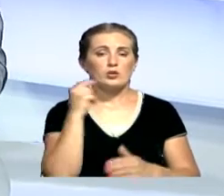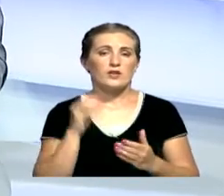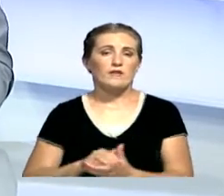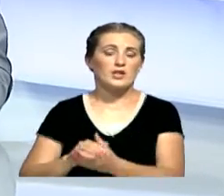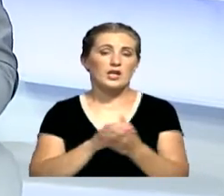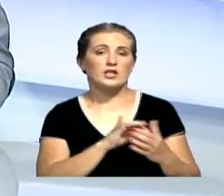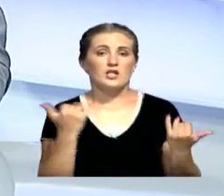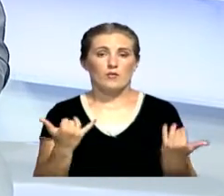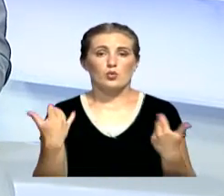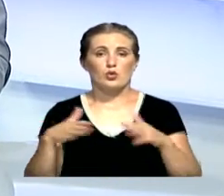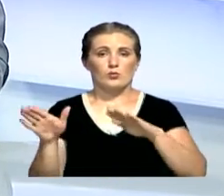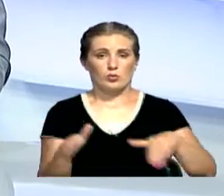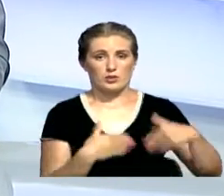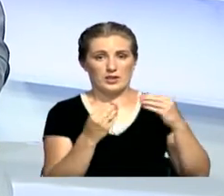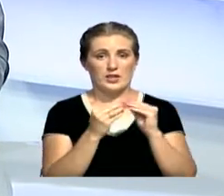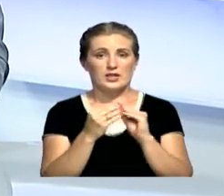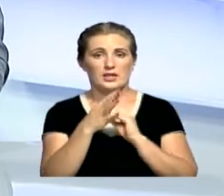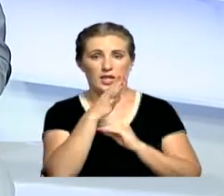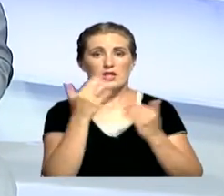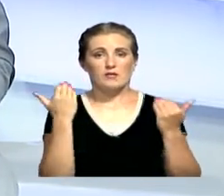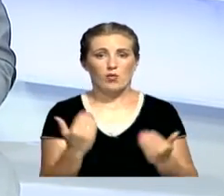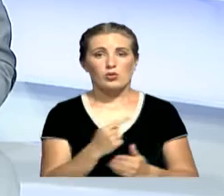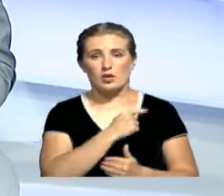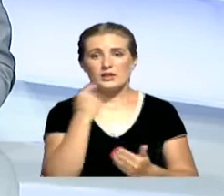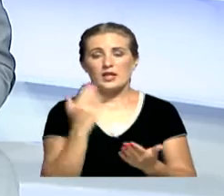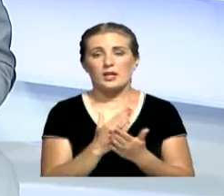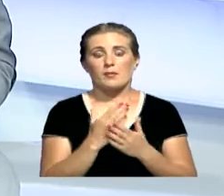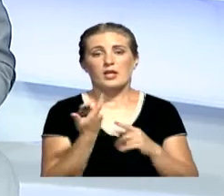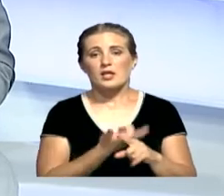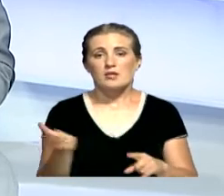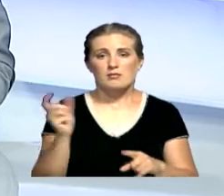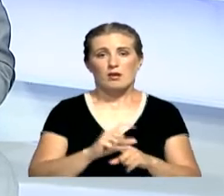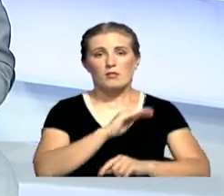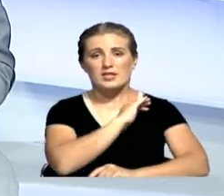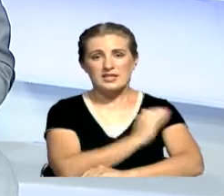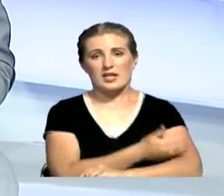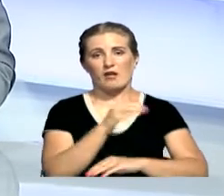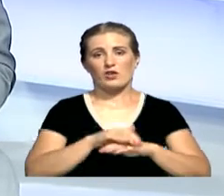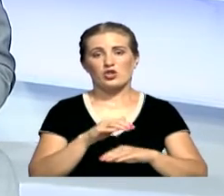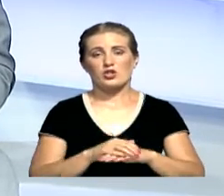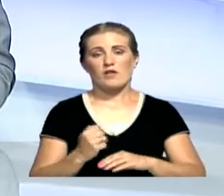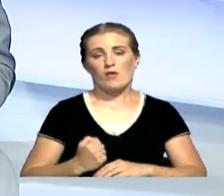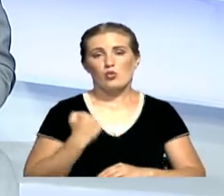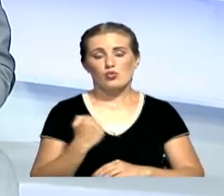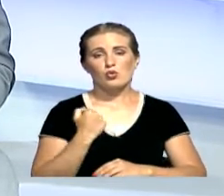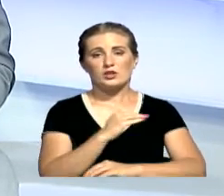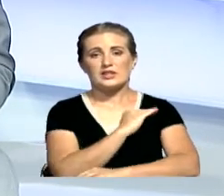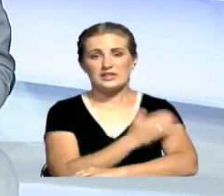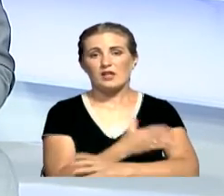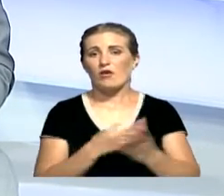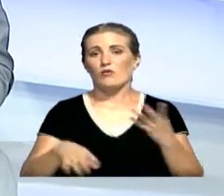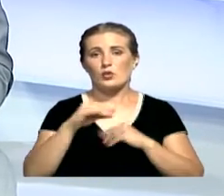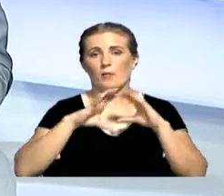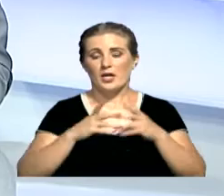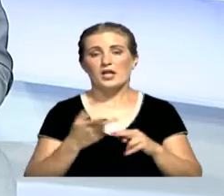сегодня спустя 10 лет сегодня россия имеет самые сильные фактически вооруженные силы во всем мире но